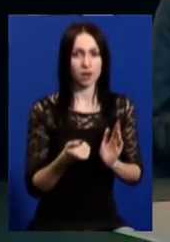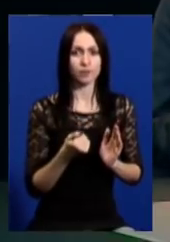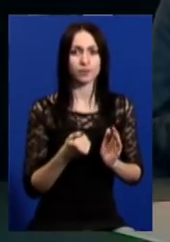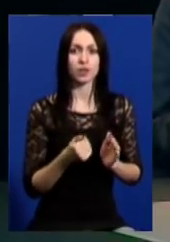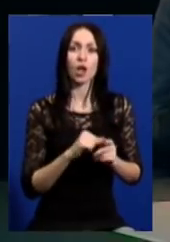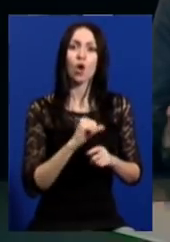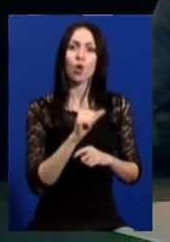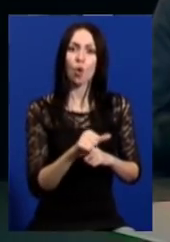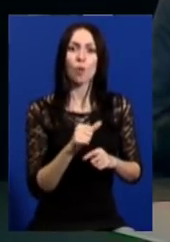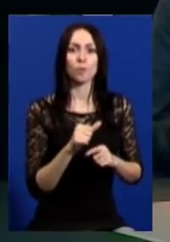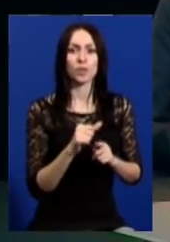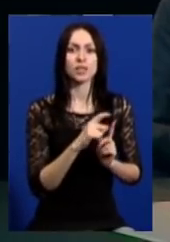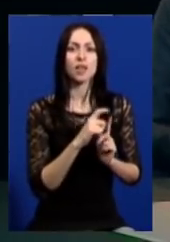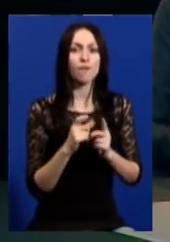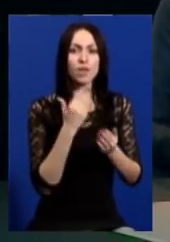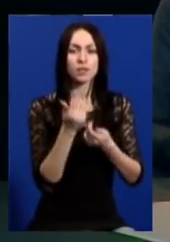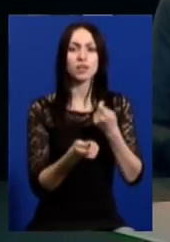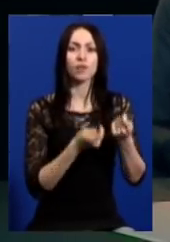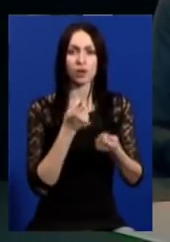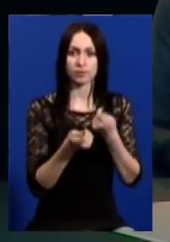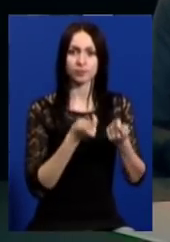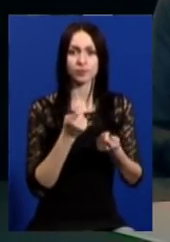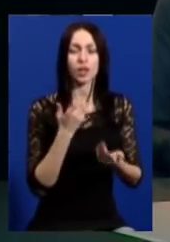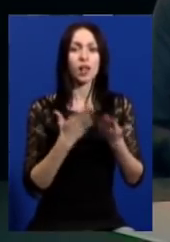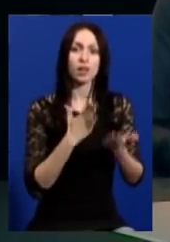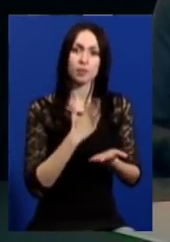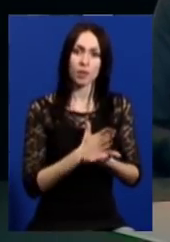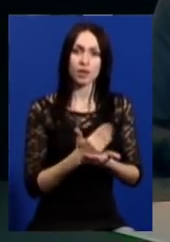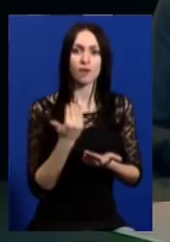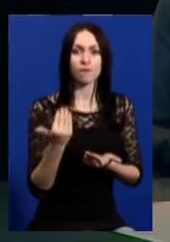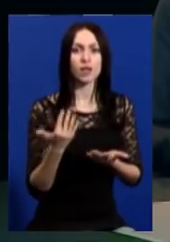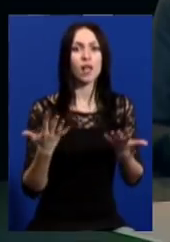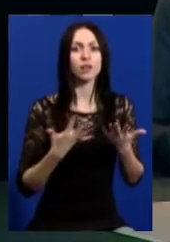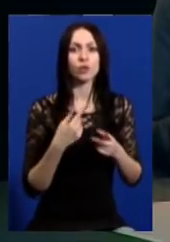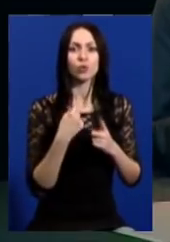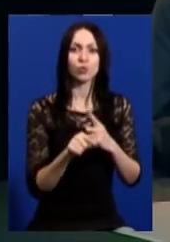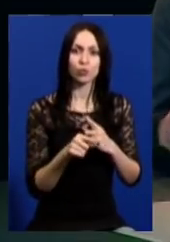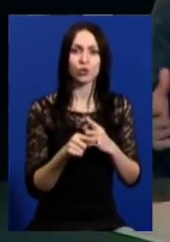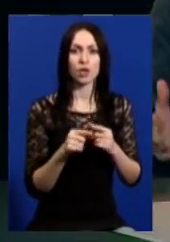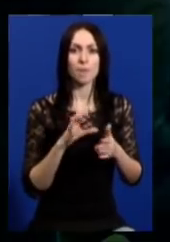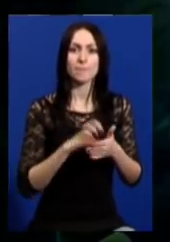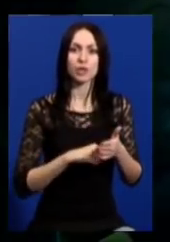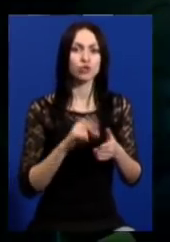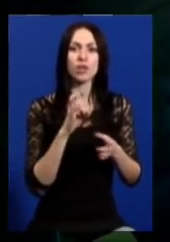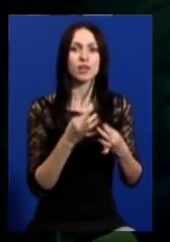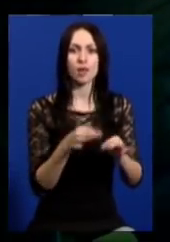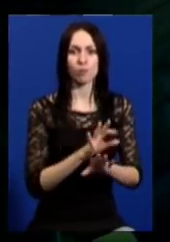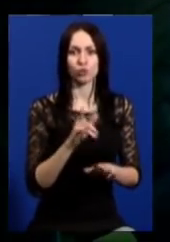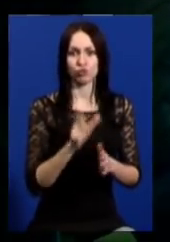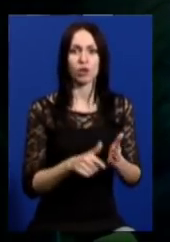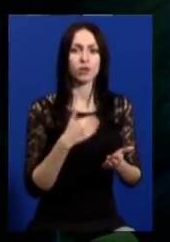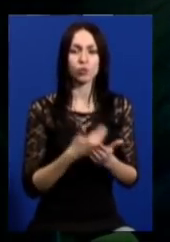оцього словесного розпитування, співбесіди, чи маєте ви якісь інші підстави не пустити людину? Ну,